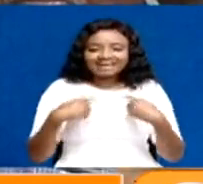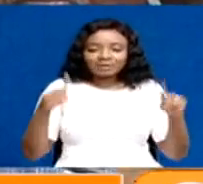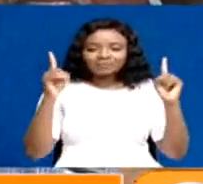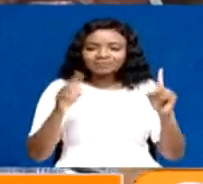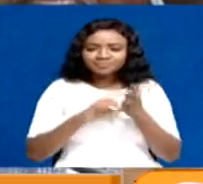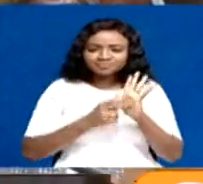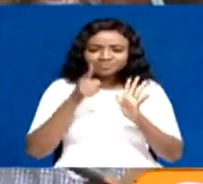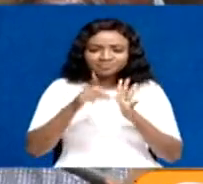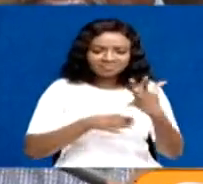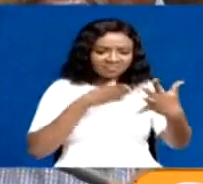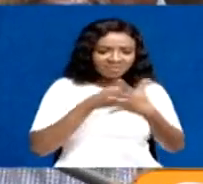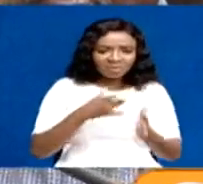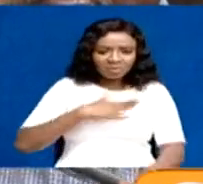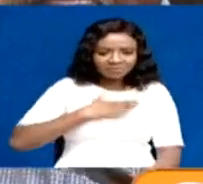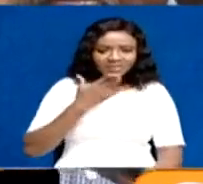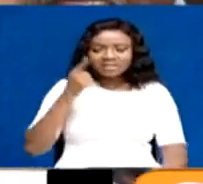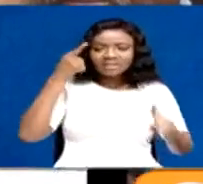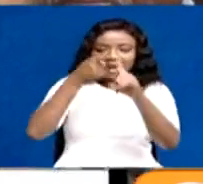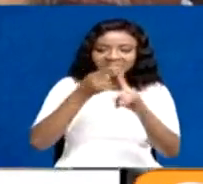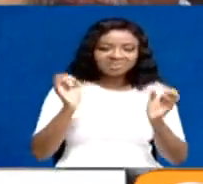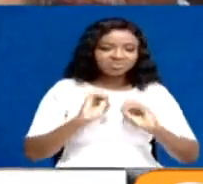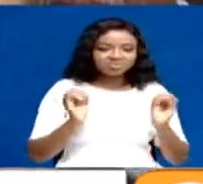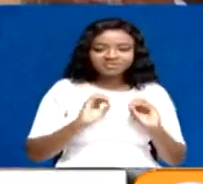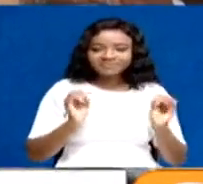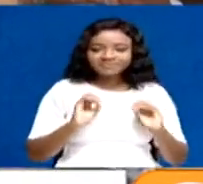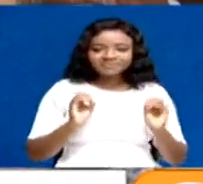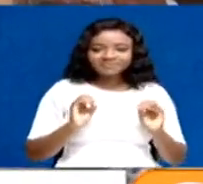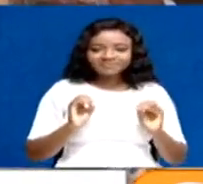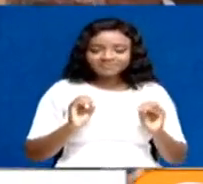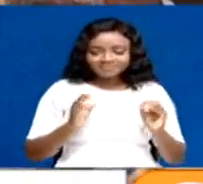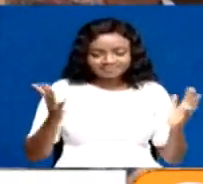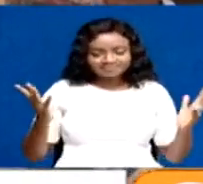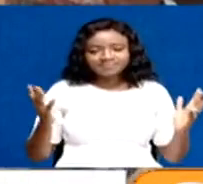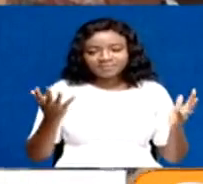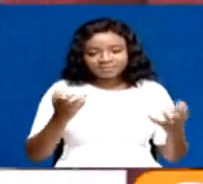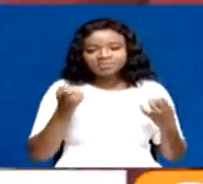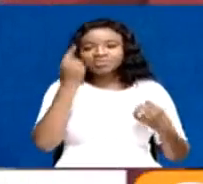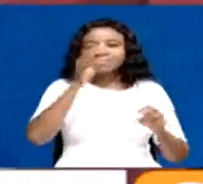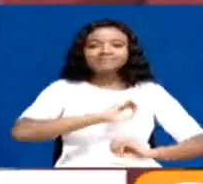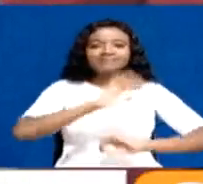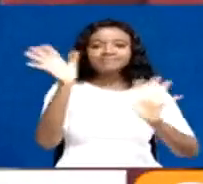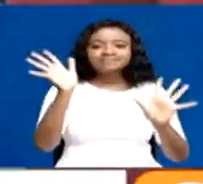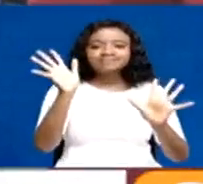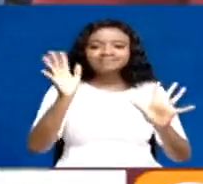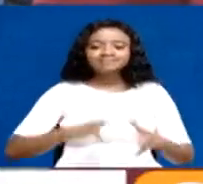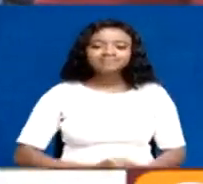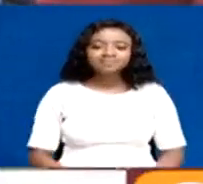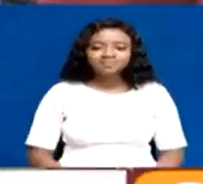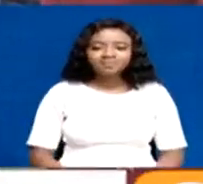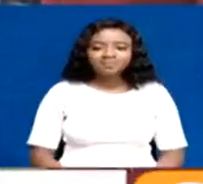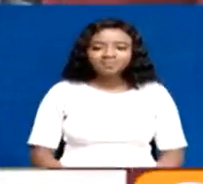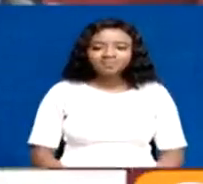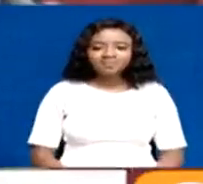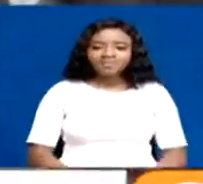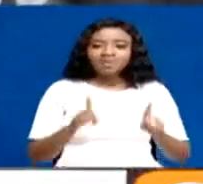inhibit my ambitions as well. I think that has got to be made clear. Kwa upande